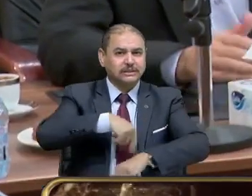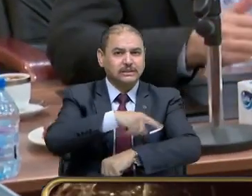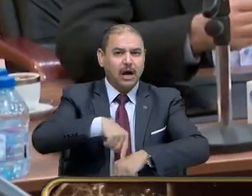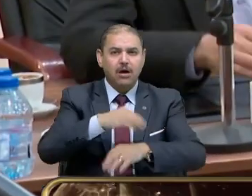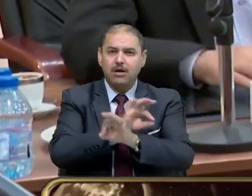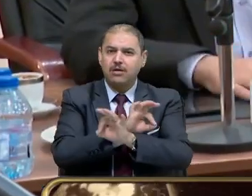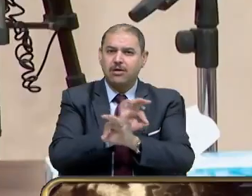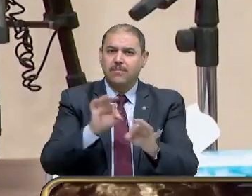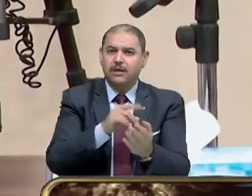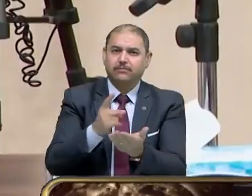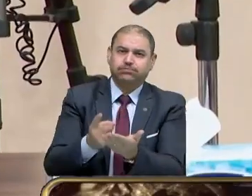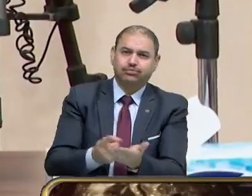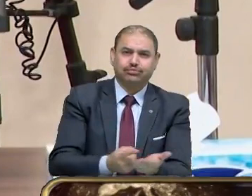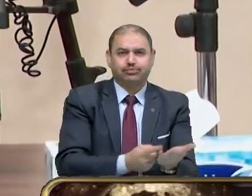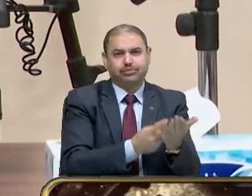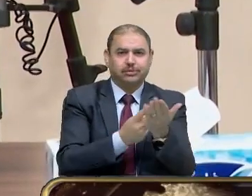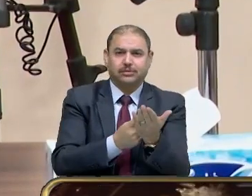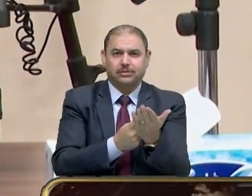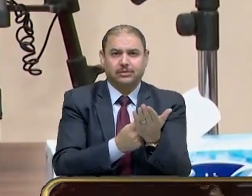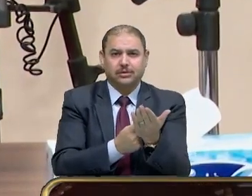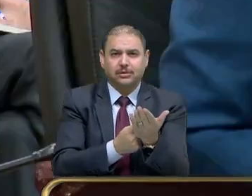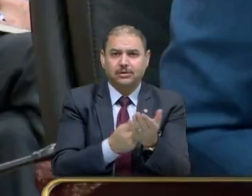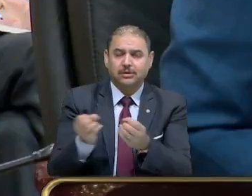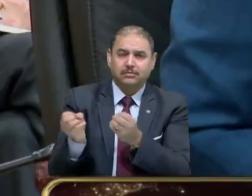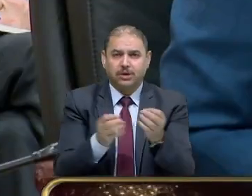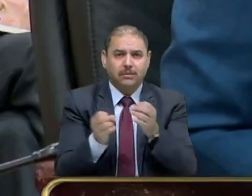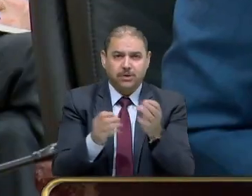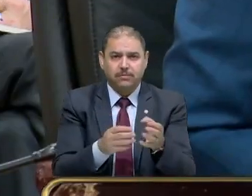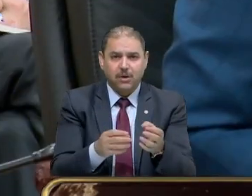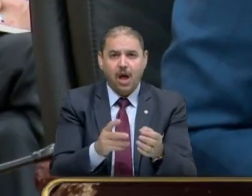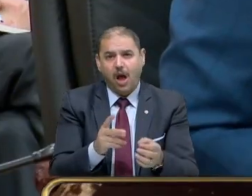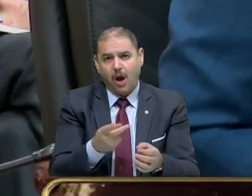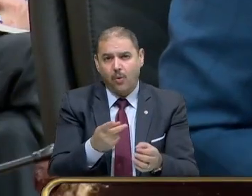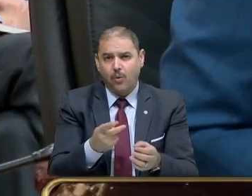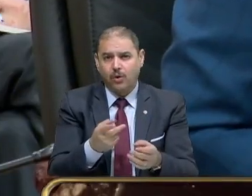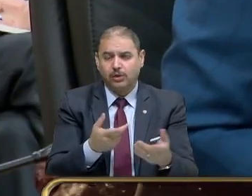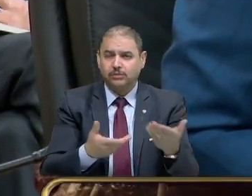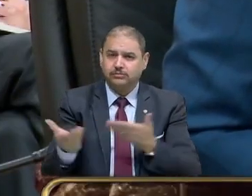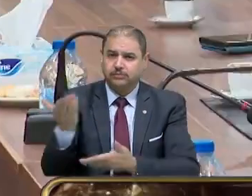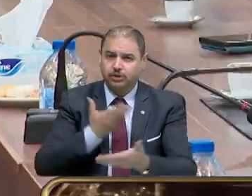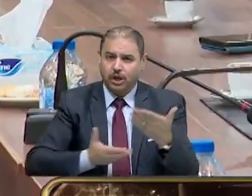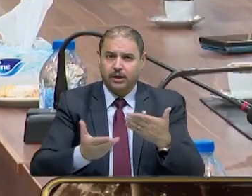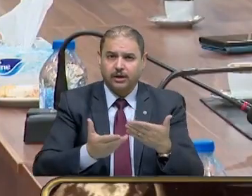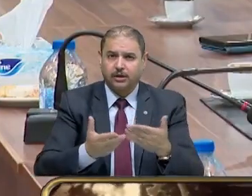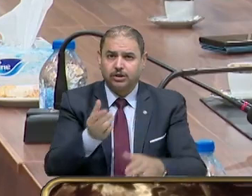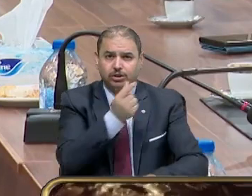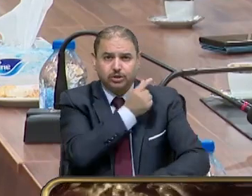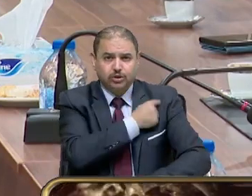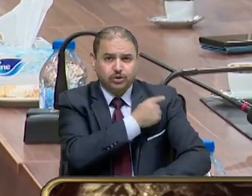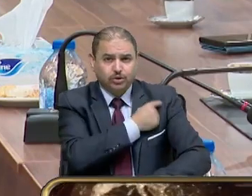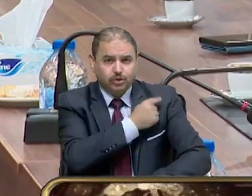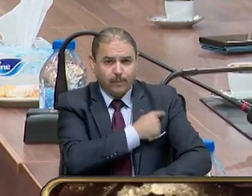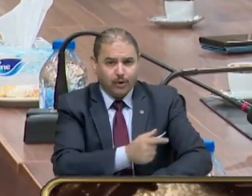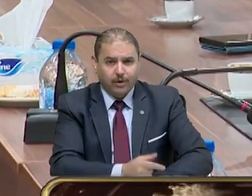انجاز المعاملات المتعلقه بعمليات المناوله وتسهيل حركه البضائع بانسياب عاليه من خلال